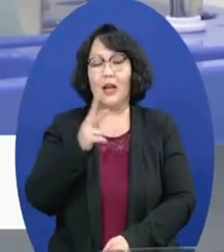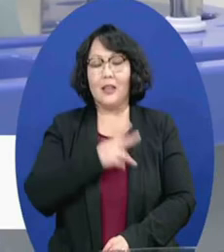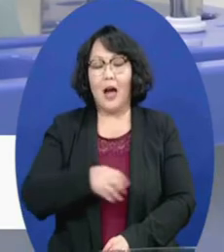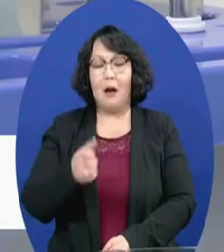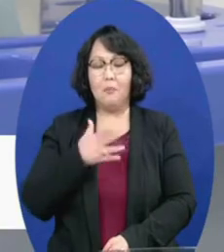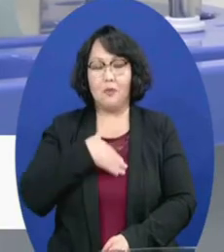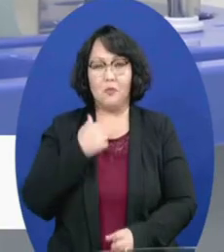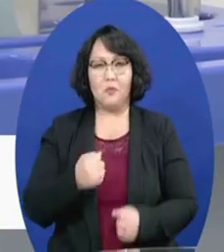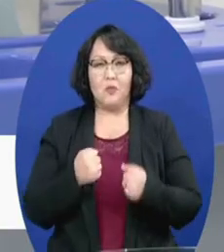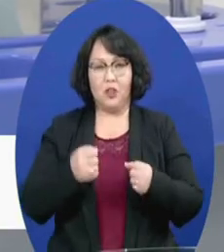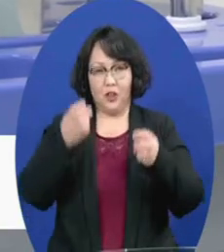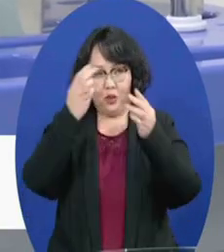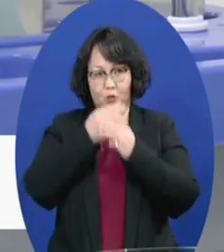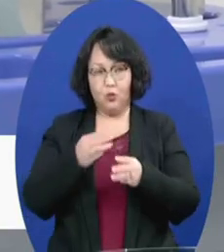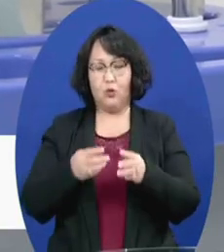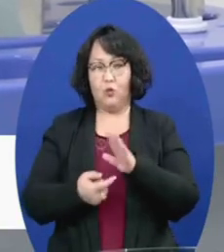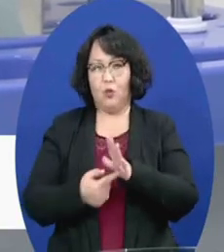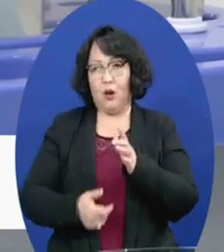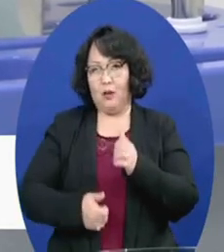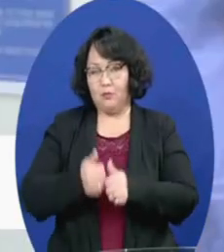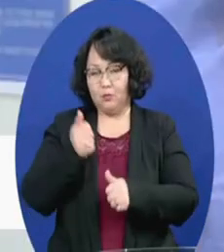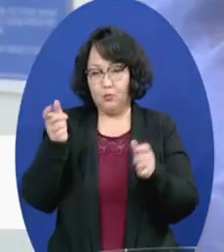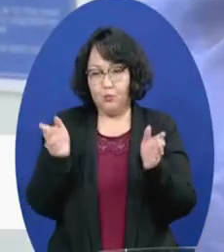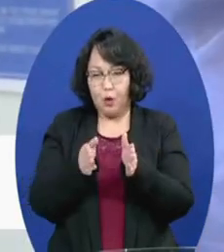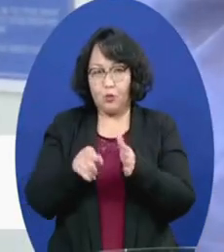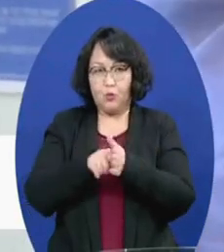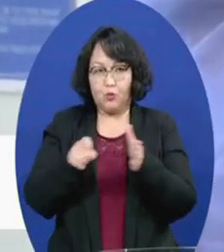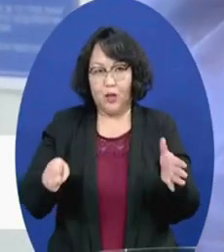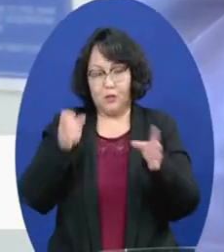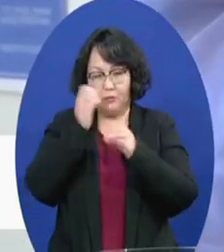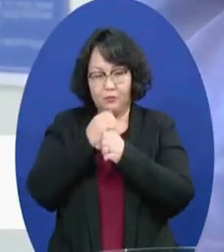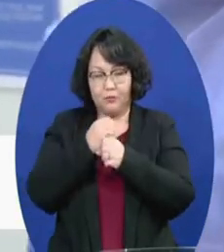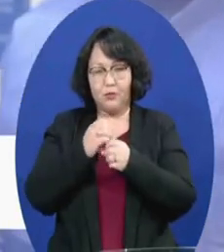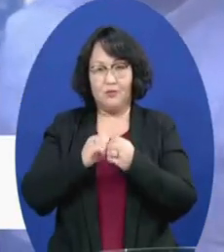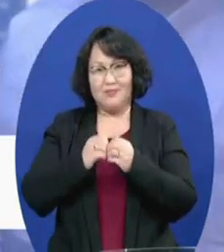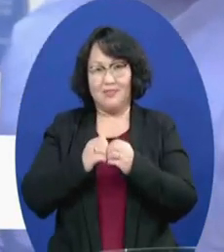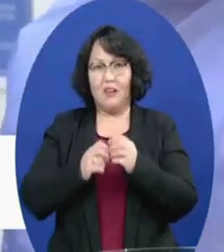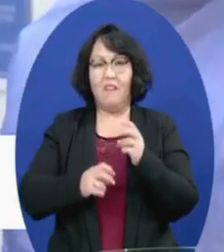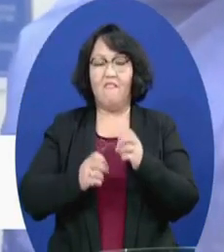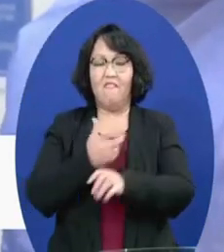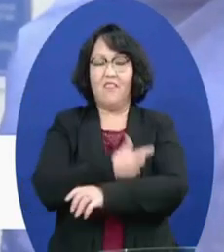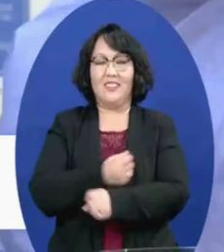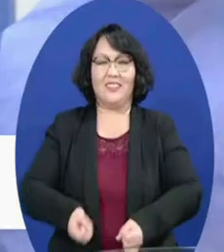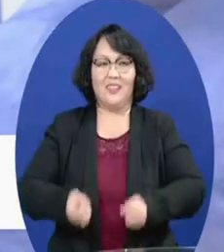ухааны олд амжилтын үр дүнд улс орнууд богино хугацаанд вакцины гарган авч байна. Мөн вакцины нь хүний